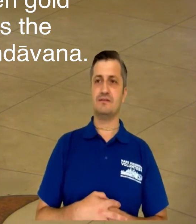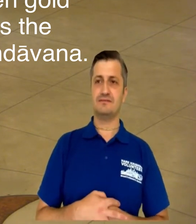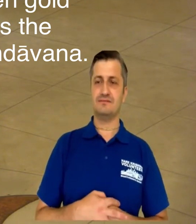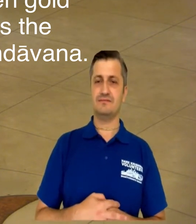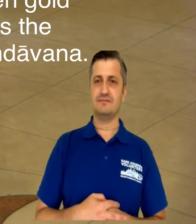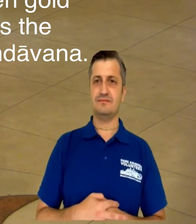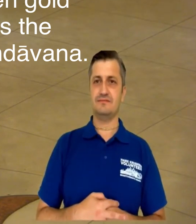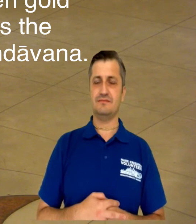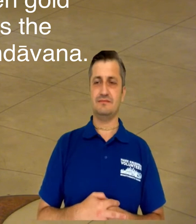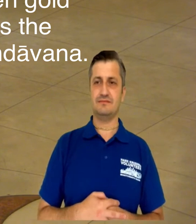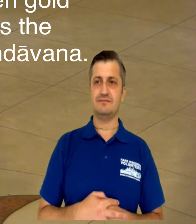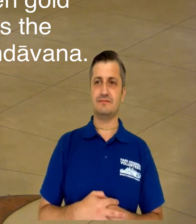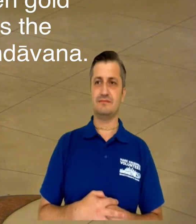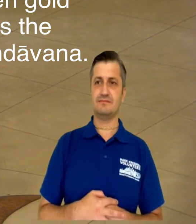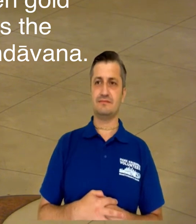Radhe